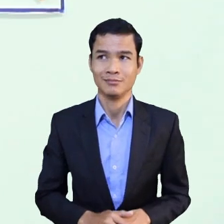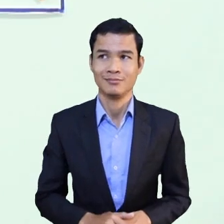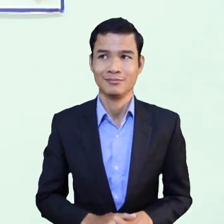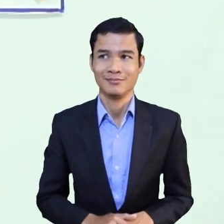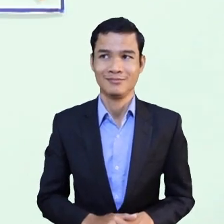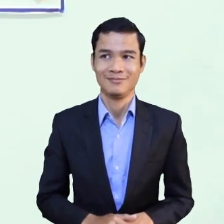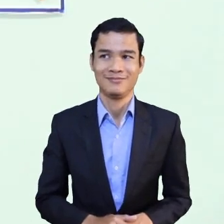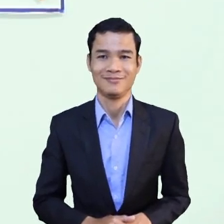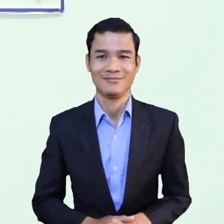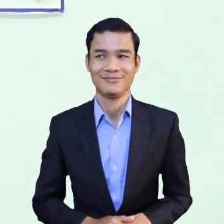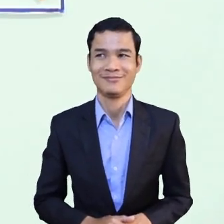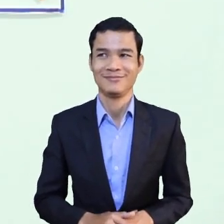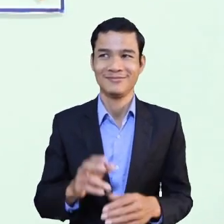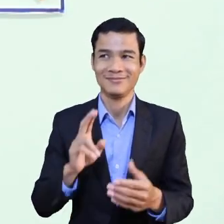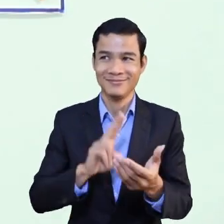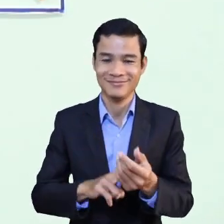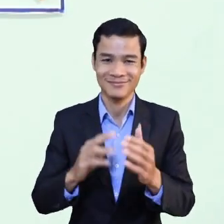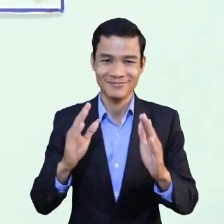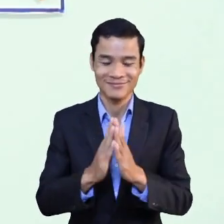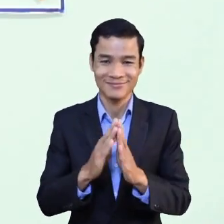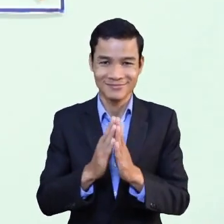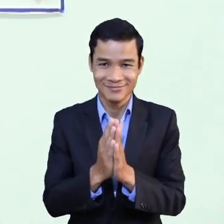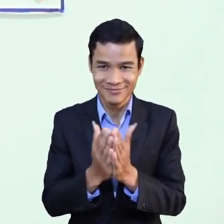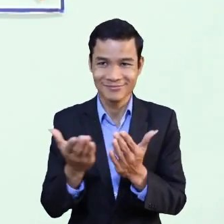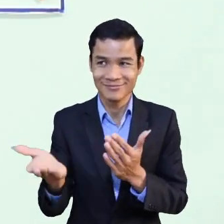ភៅវិញណា